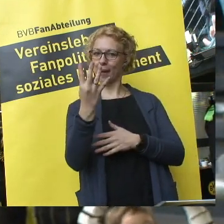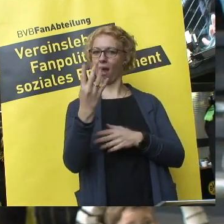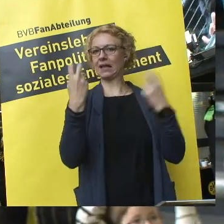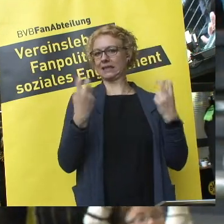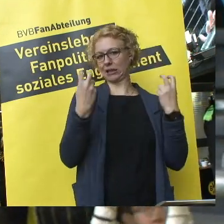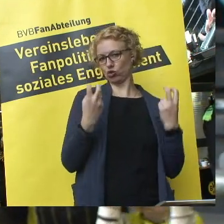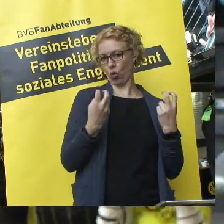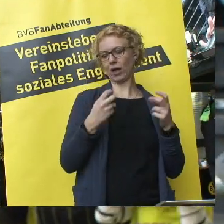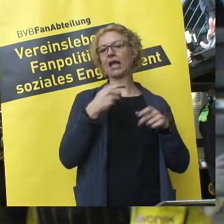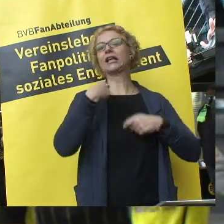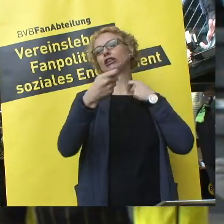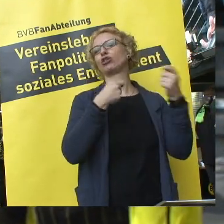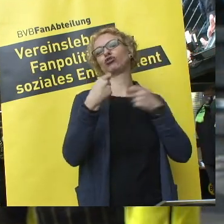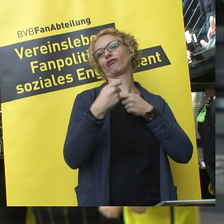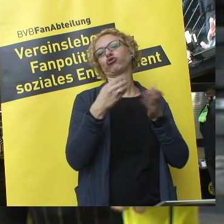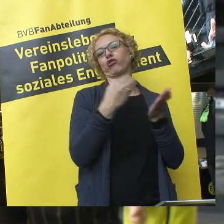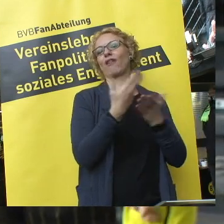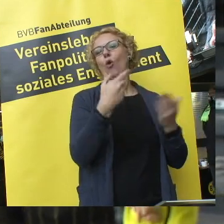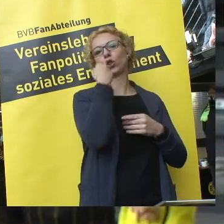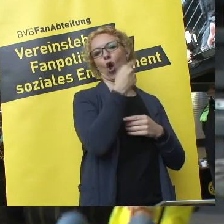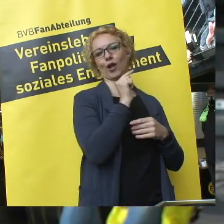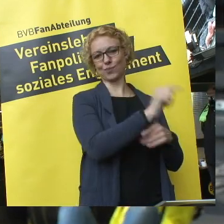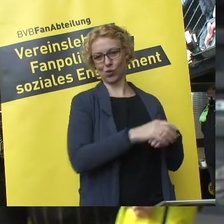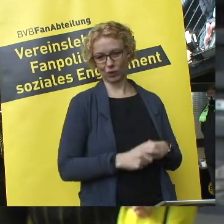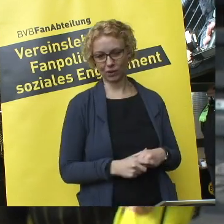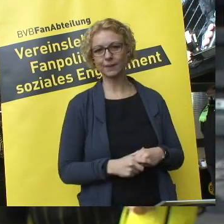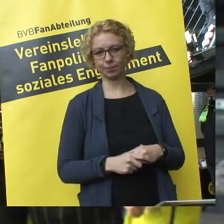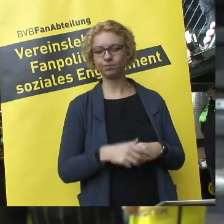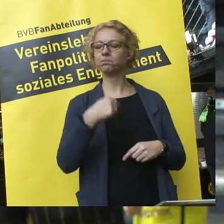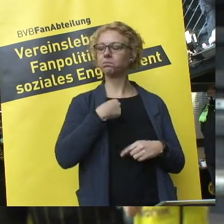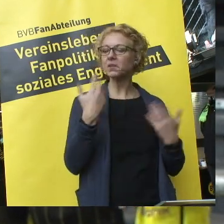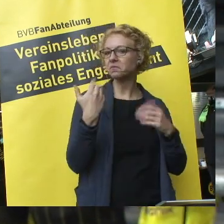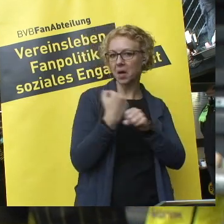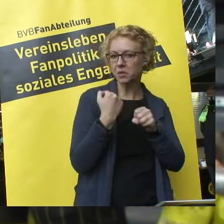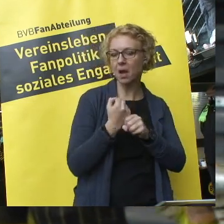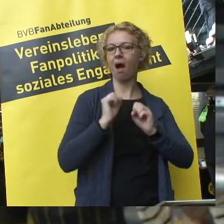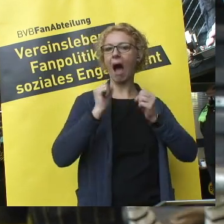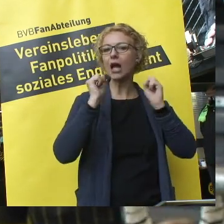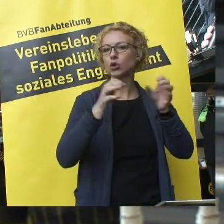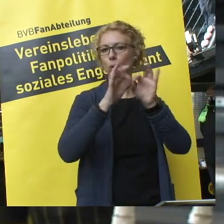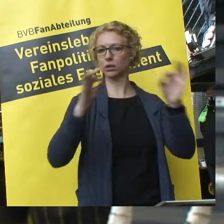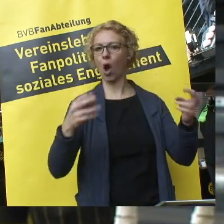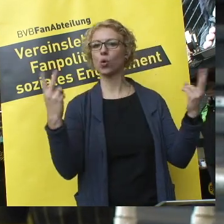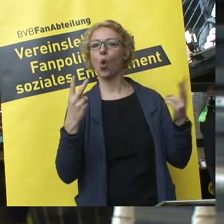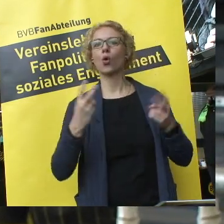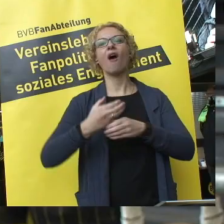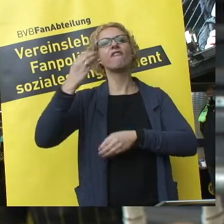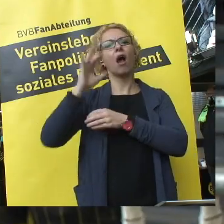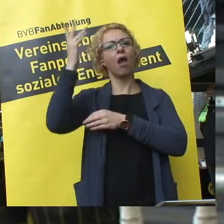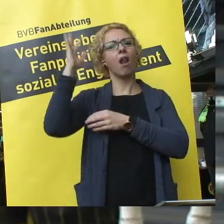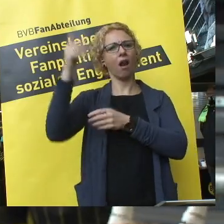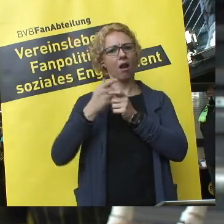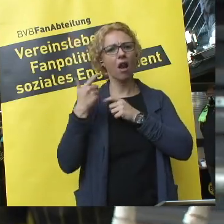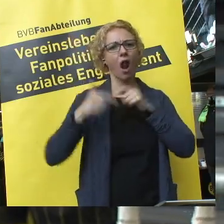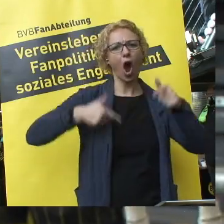in der Geschäftsstelle in Dortmund. Und wir machen so Aktionstage oder Fackelläufe,